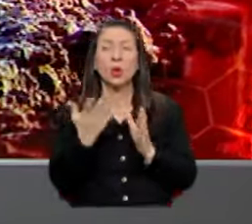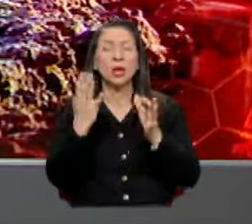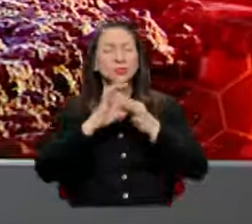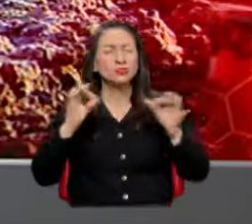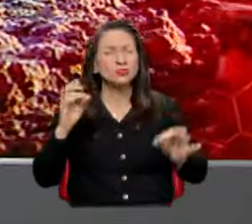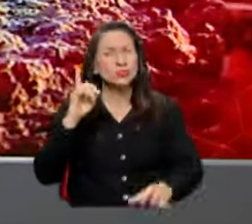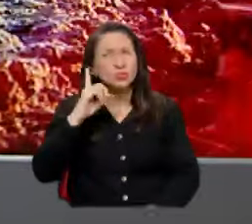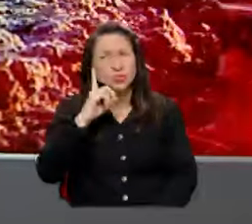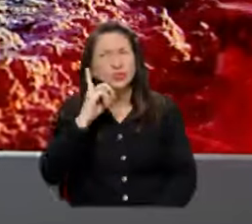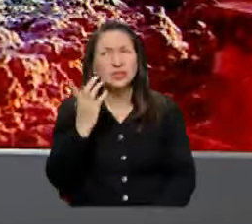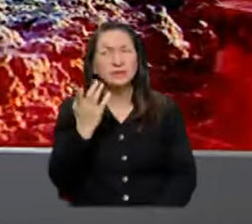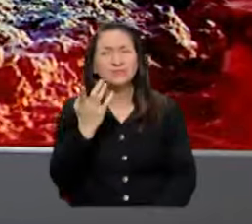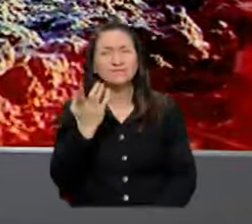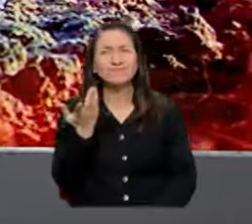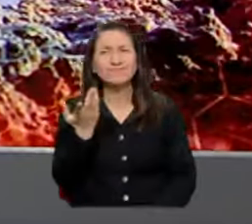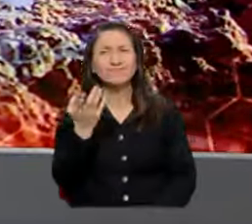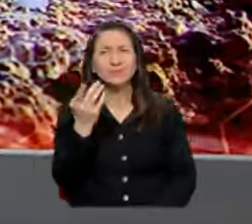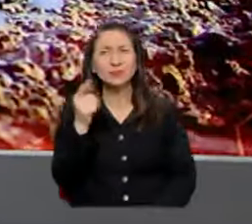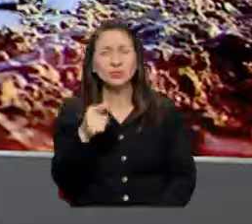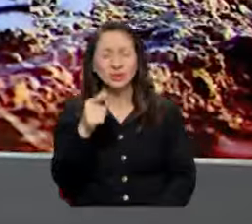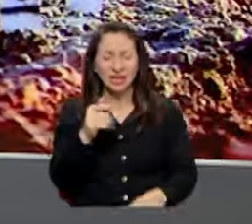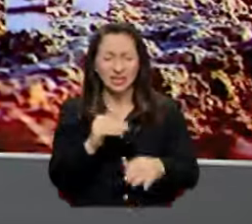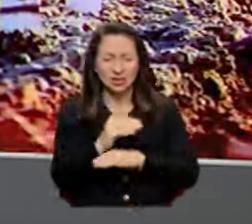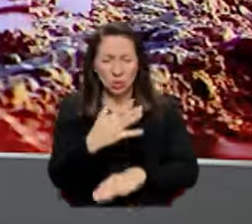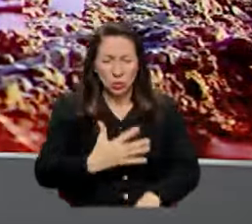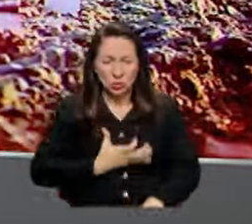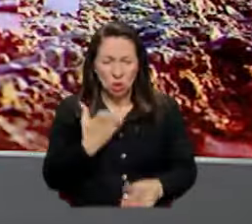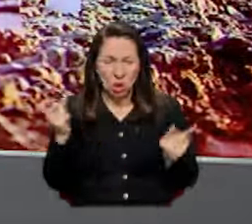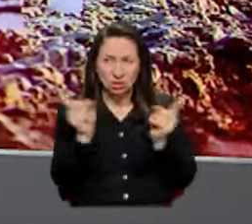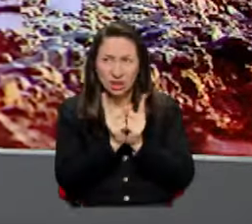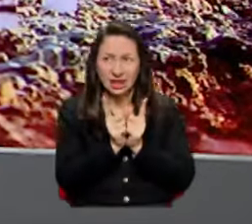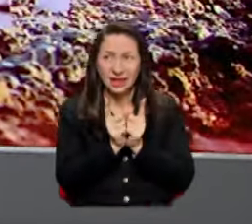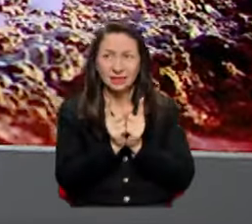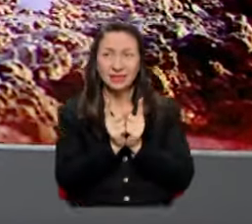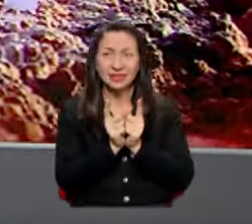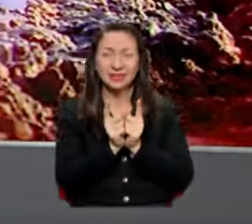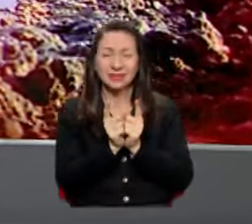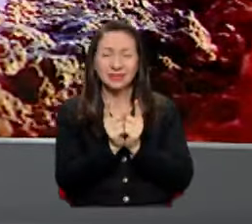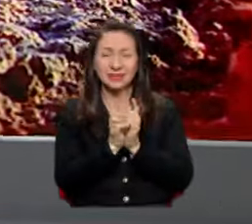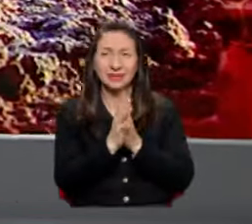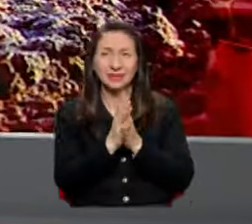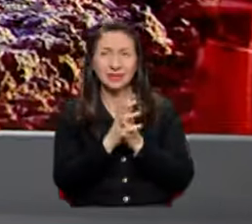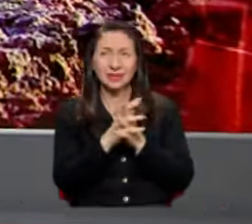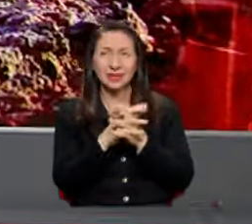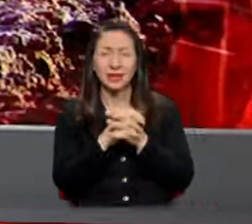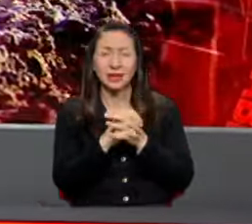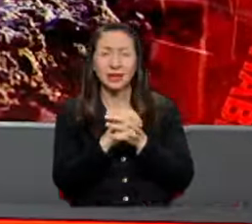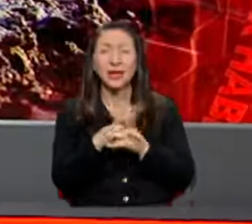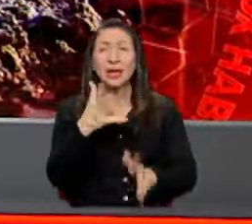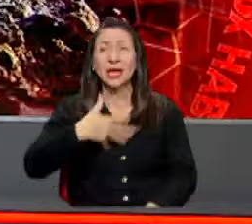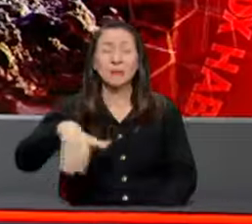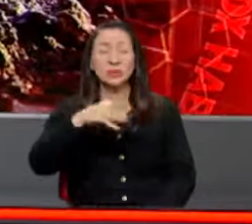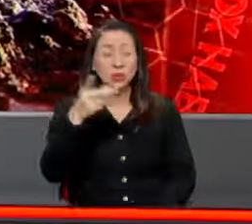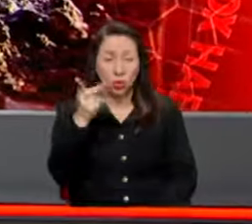duyuyoruz ki burada yaşanan acıyı özetleyen hepimiz öldük